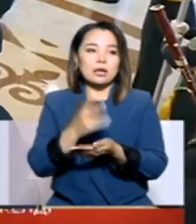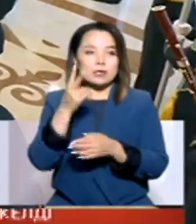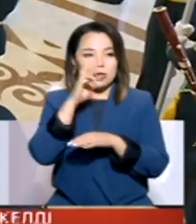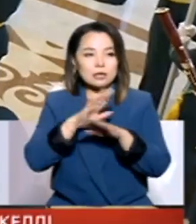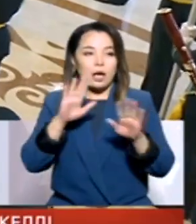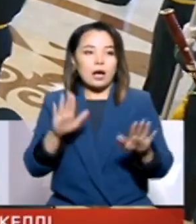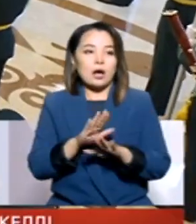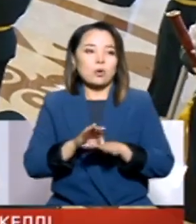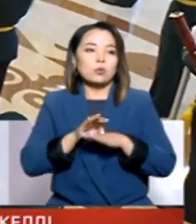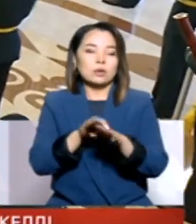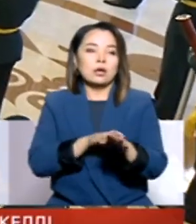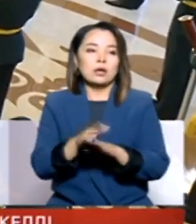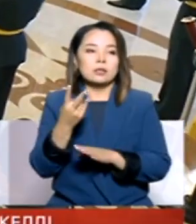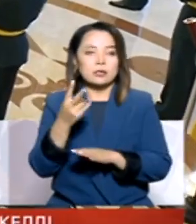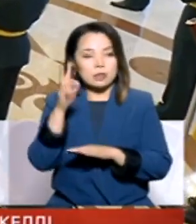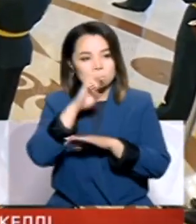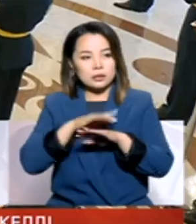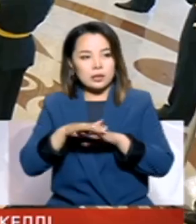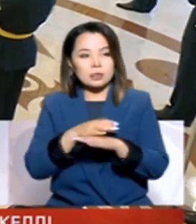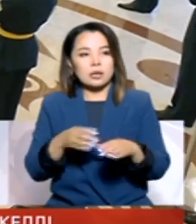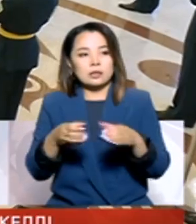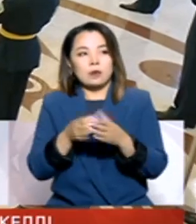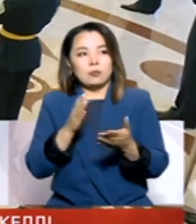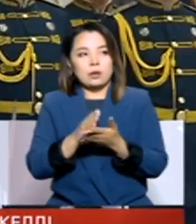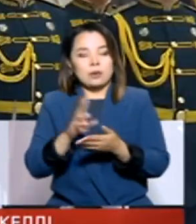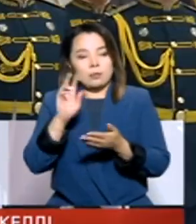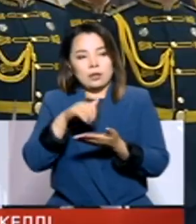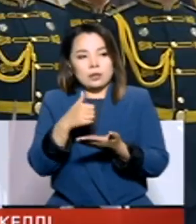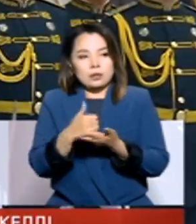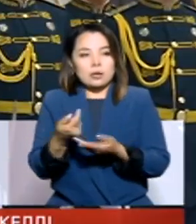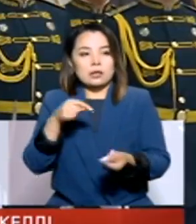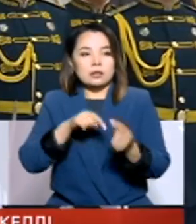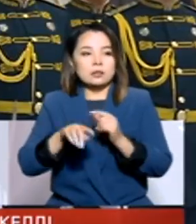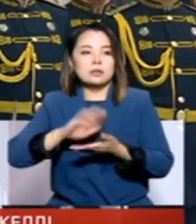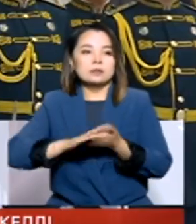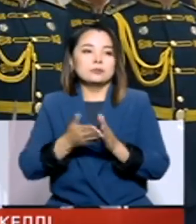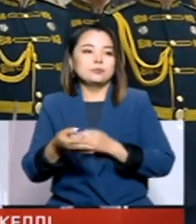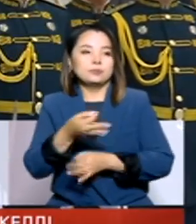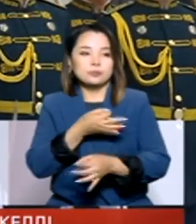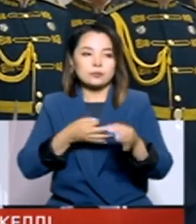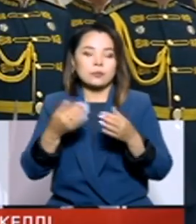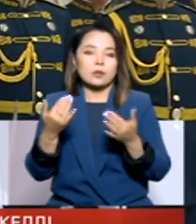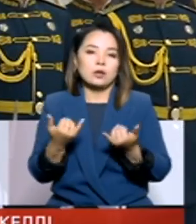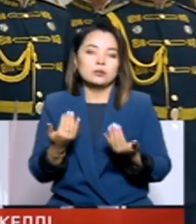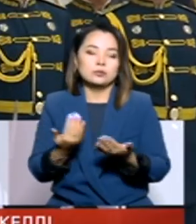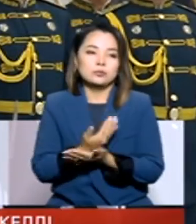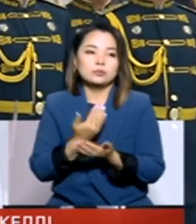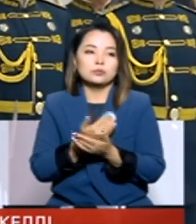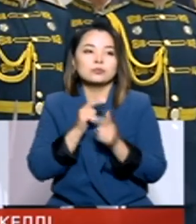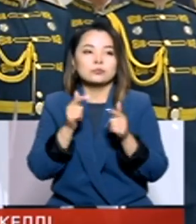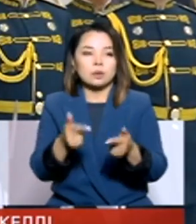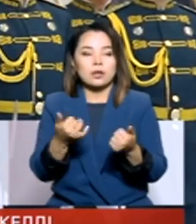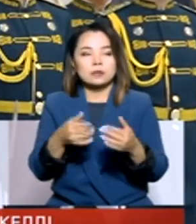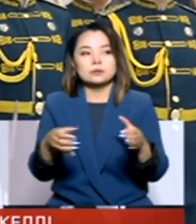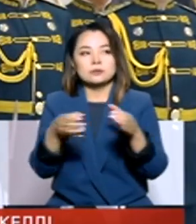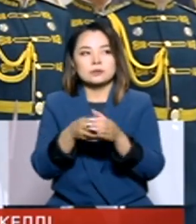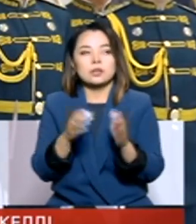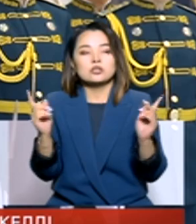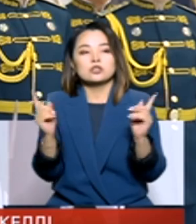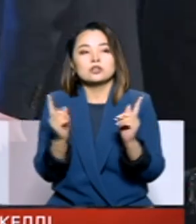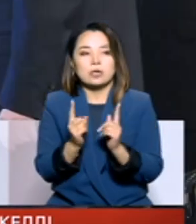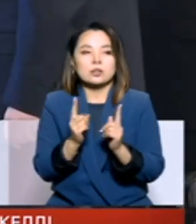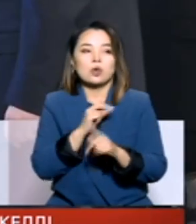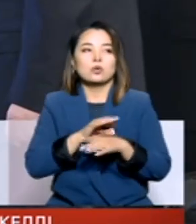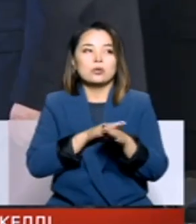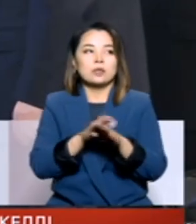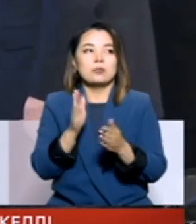елдің әнұрандары орындалды. Салтанатты рәсімнен кейін мемлекеттер басшылары келіссөз залына барды. Жаңа келіп түскен ақпарат, тараптар шағын құрамда келіссөз